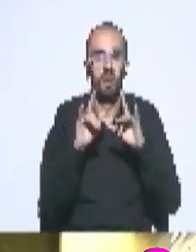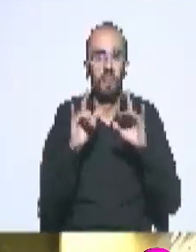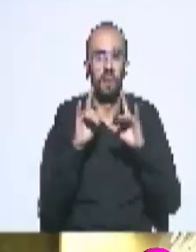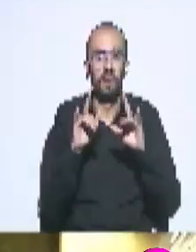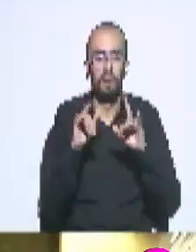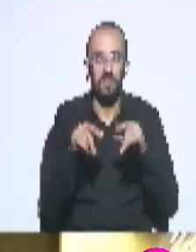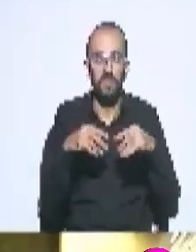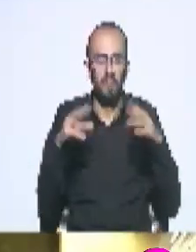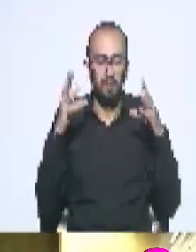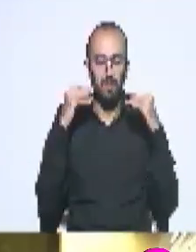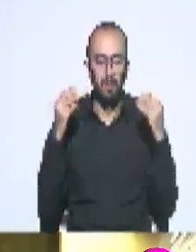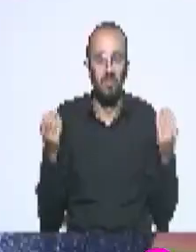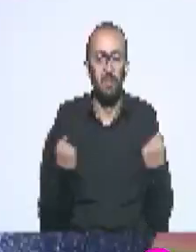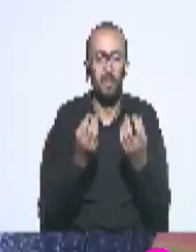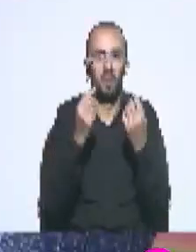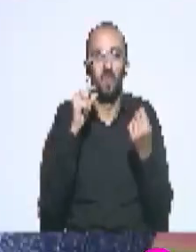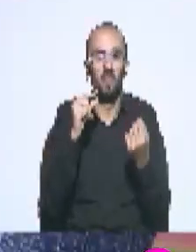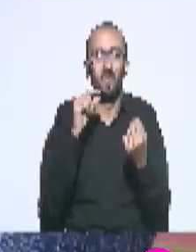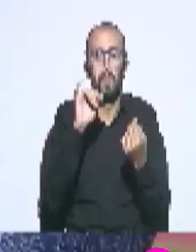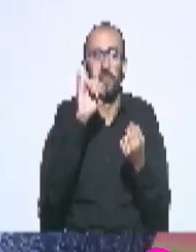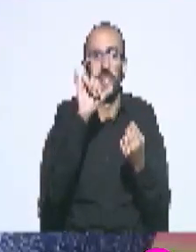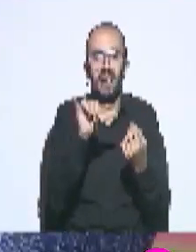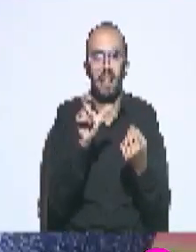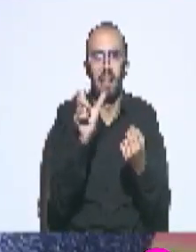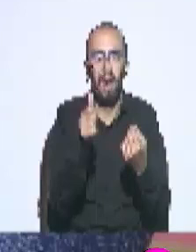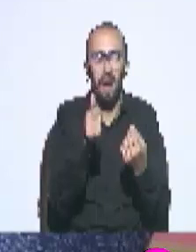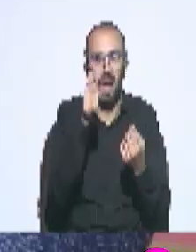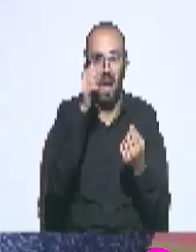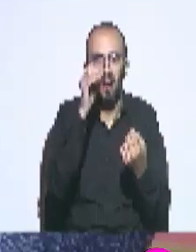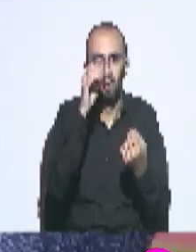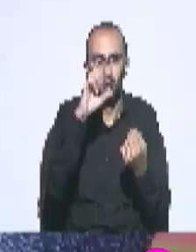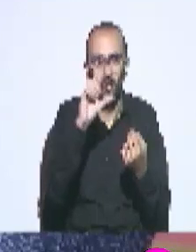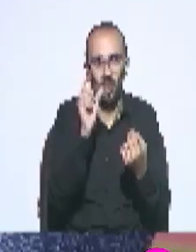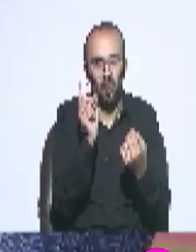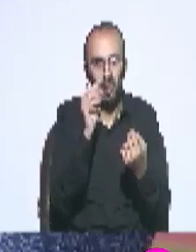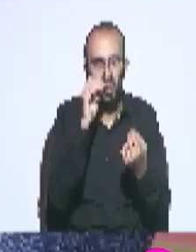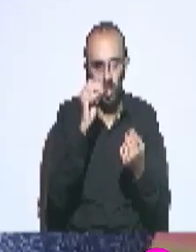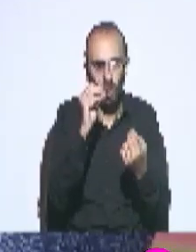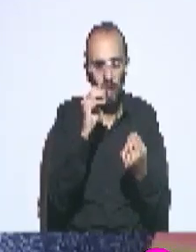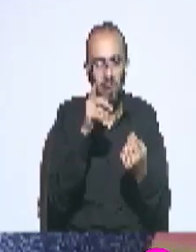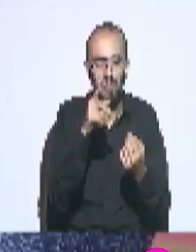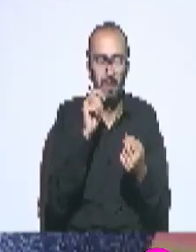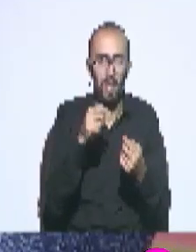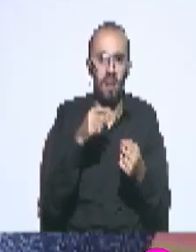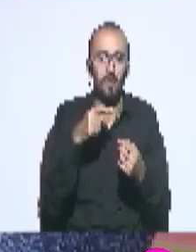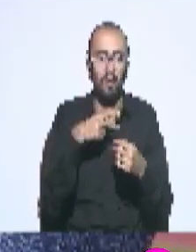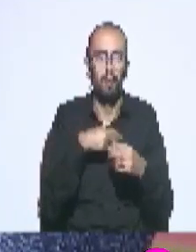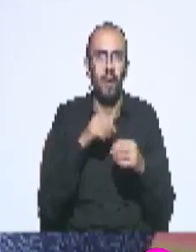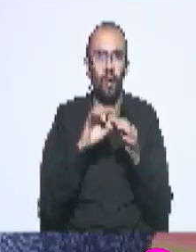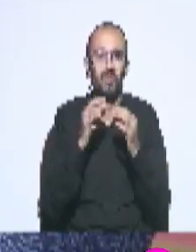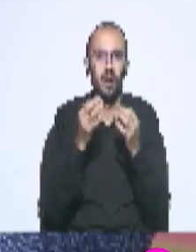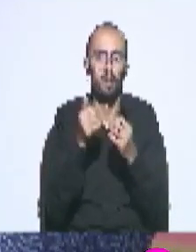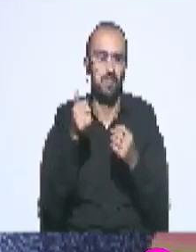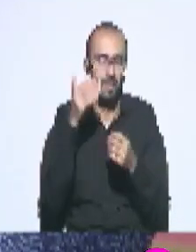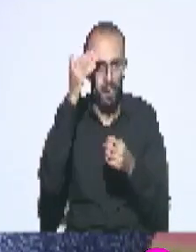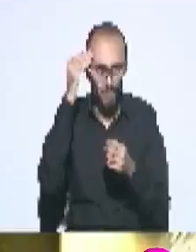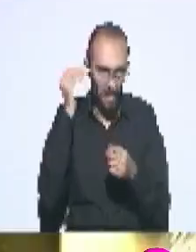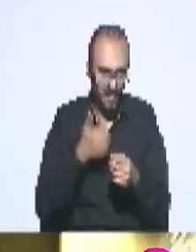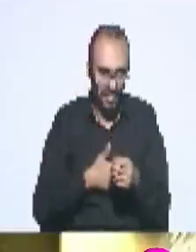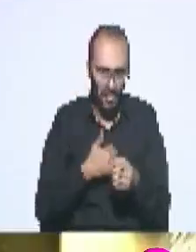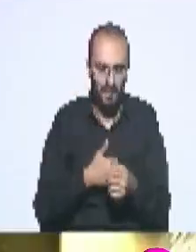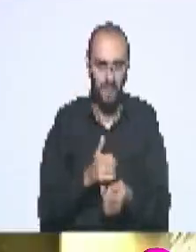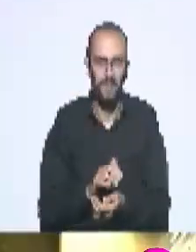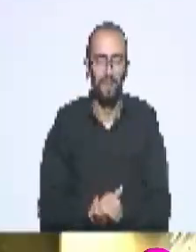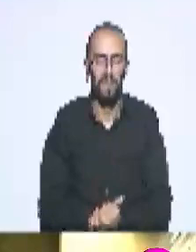بيسعدنا وبيش فنا وبينور دكتور مينا جورج سمير استشاري النفسي والاسري منور يا دكتور تكلمنا